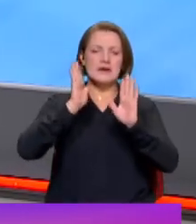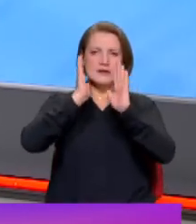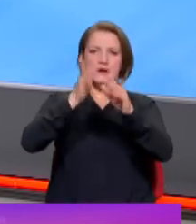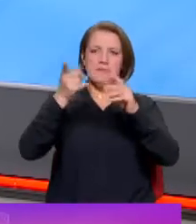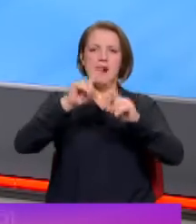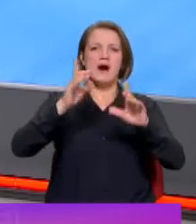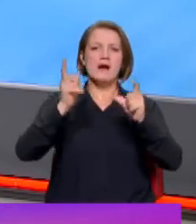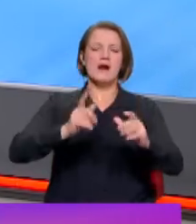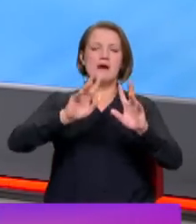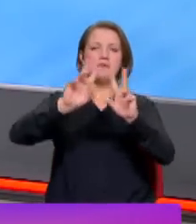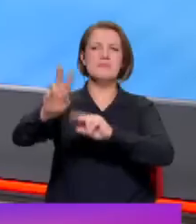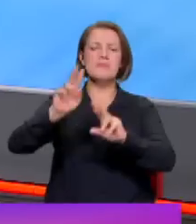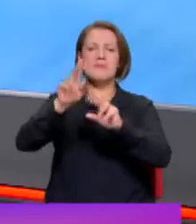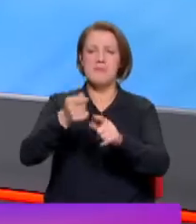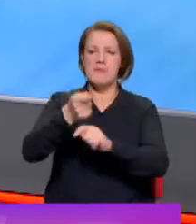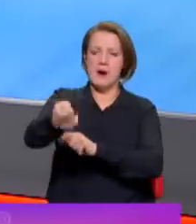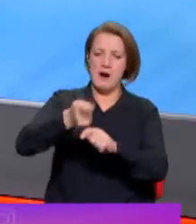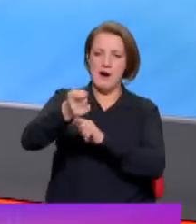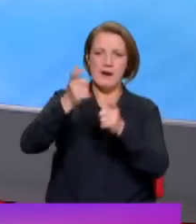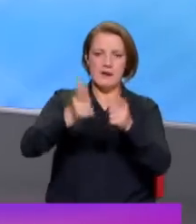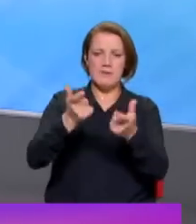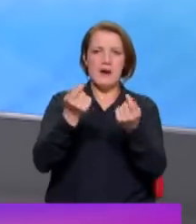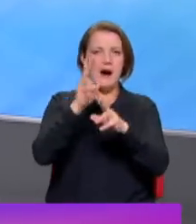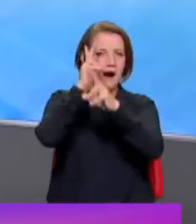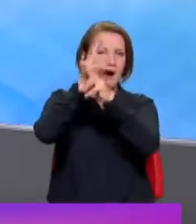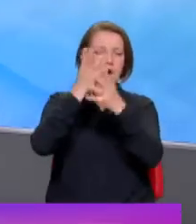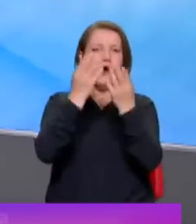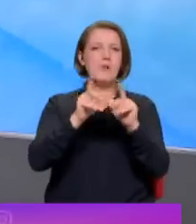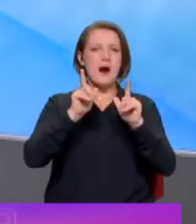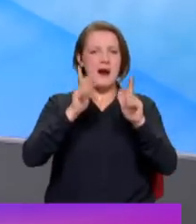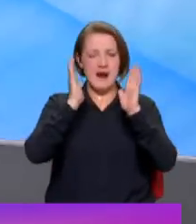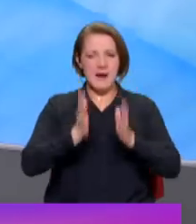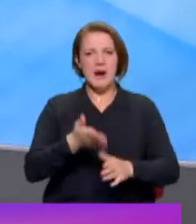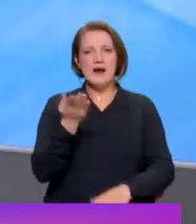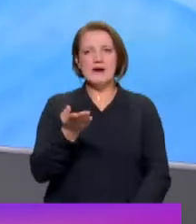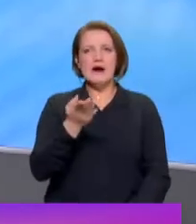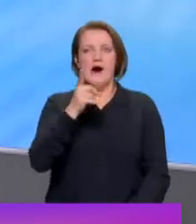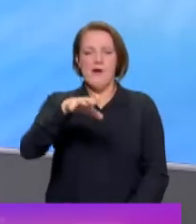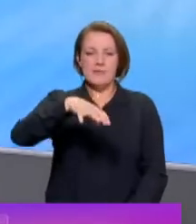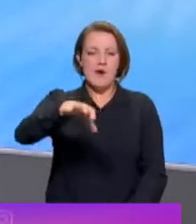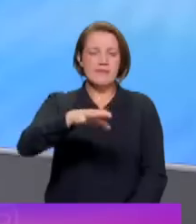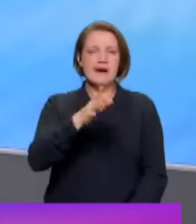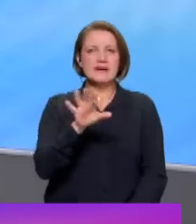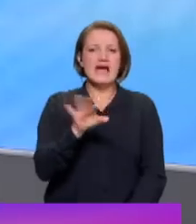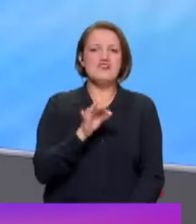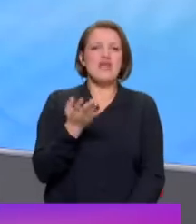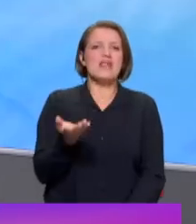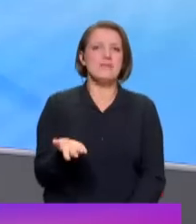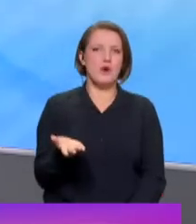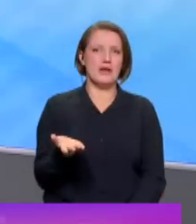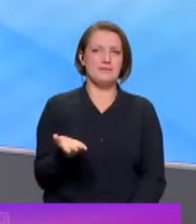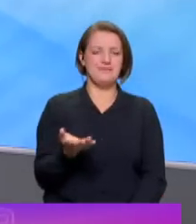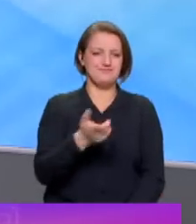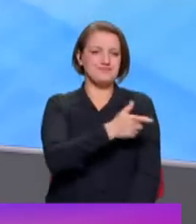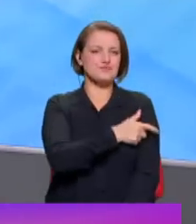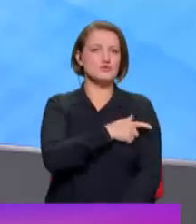yerde barınmaya dair ödeme yapmaları gereken bir yerde hayalleri olmasına rağmen Eee o bölümleri tercih edemiyorken e